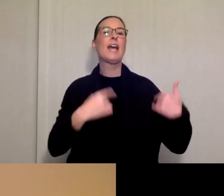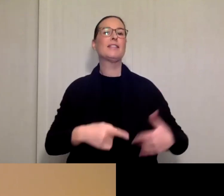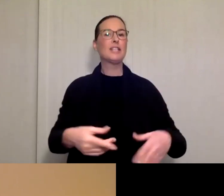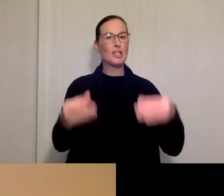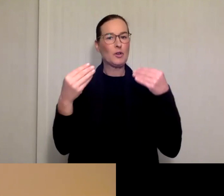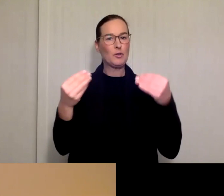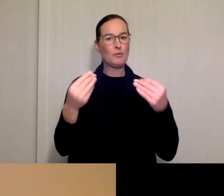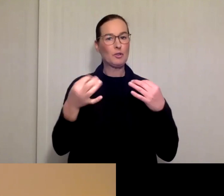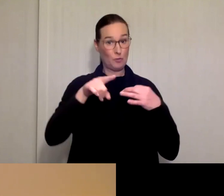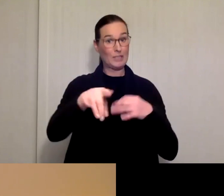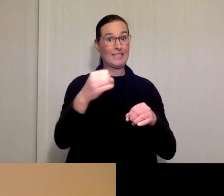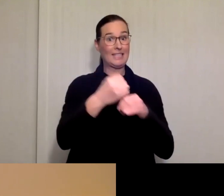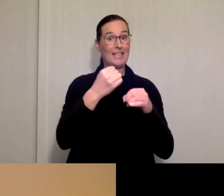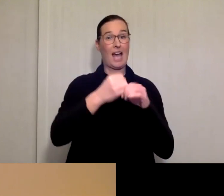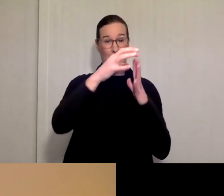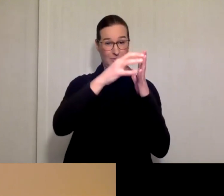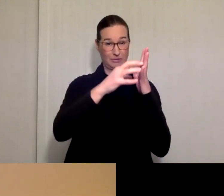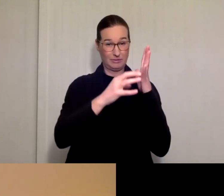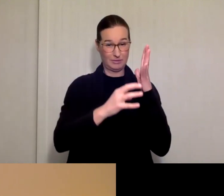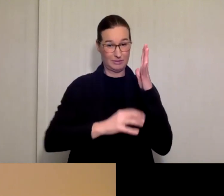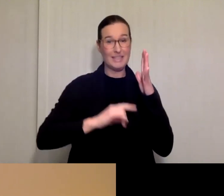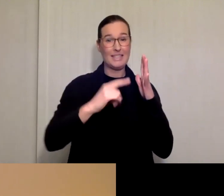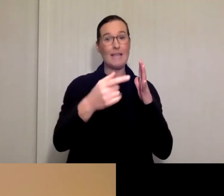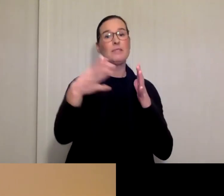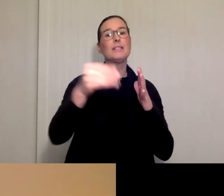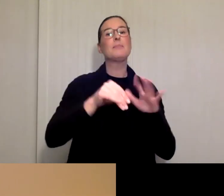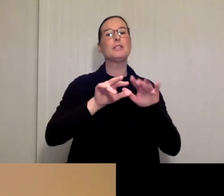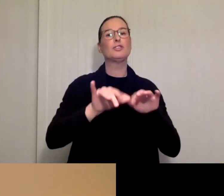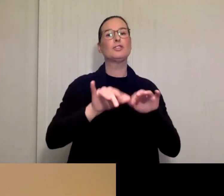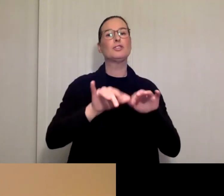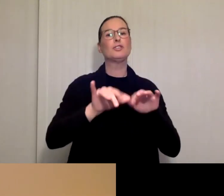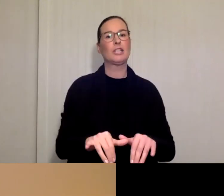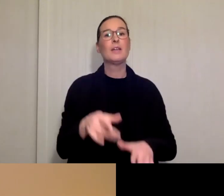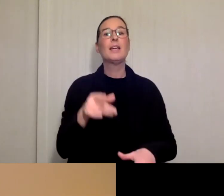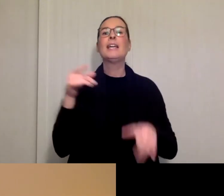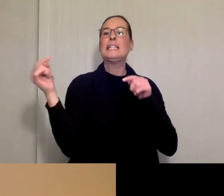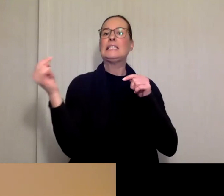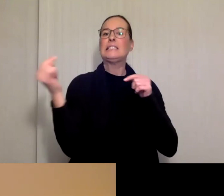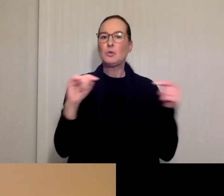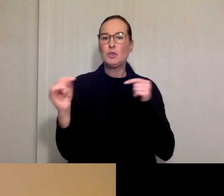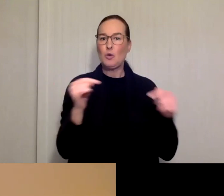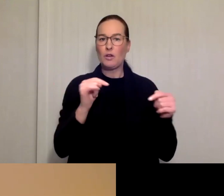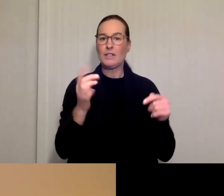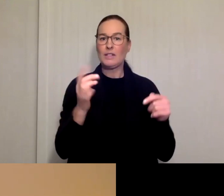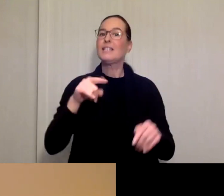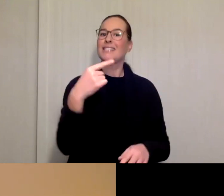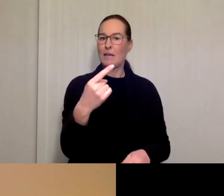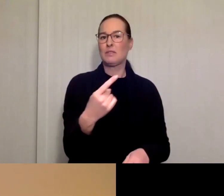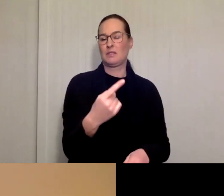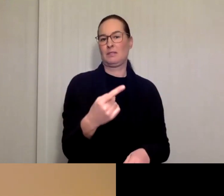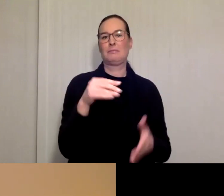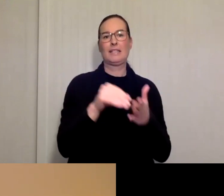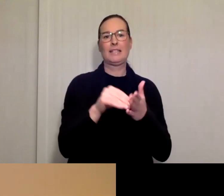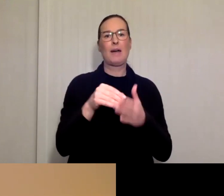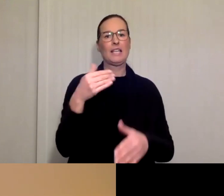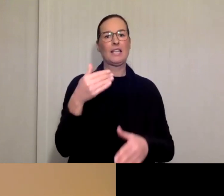Leopoldina. Sie haben die Debatten mitgeprägt, mitbestimmt in den letzten Wochen und Monaten und von daher finde ich es wunderbar, dass Sie sich